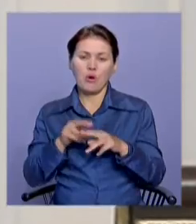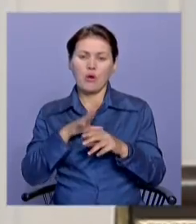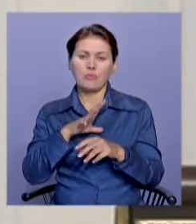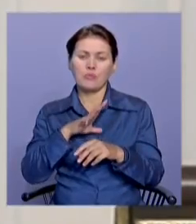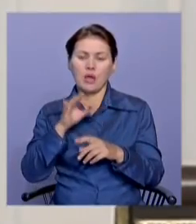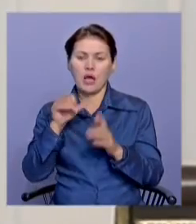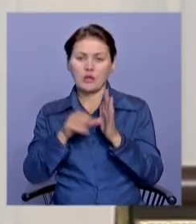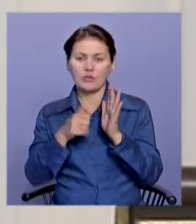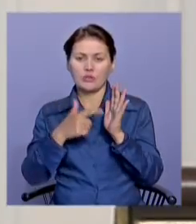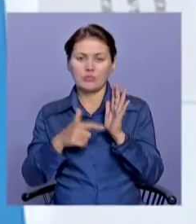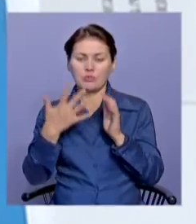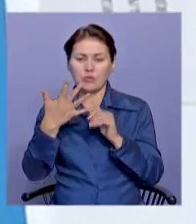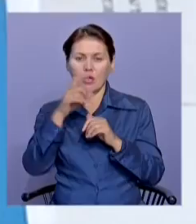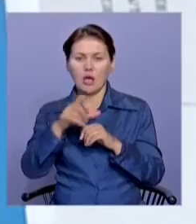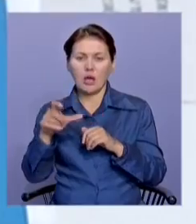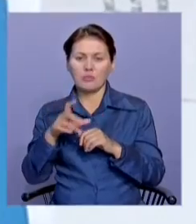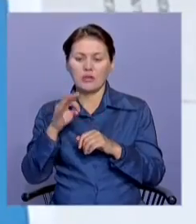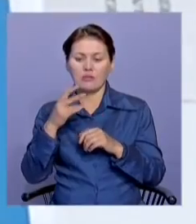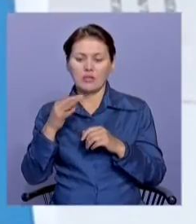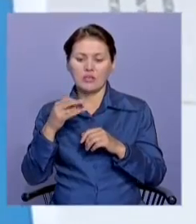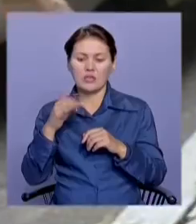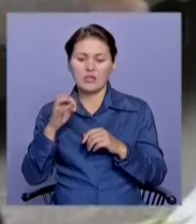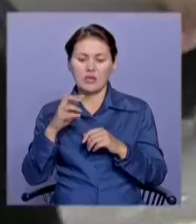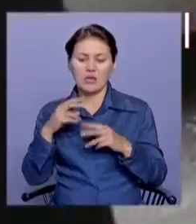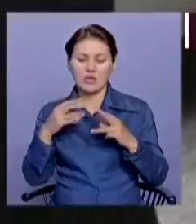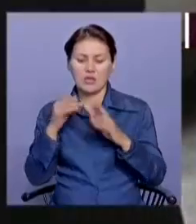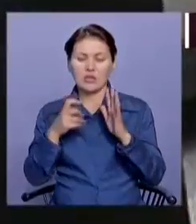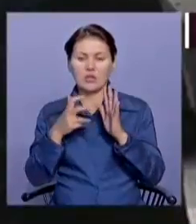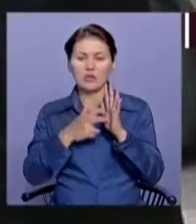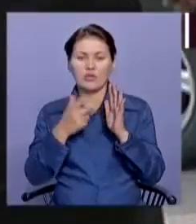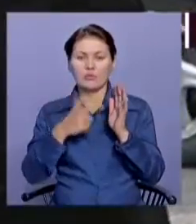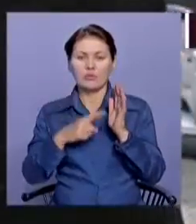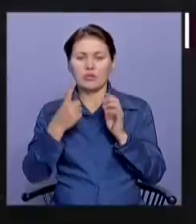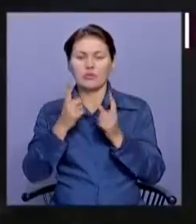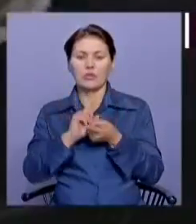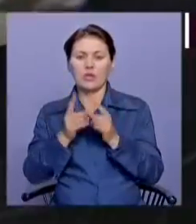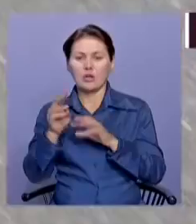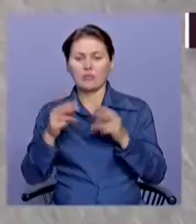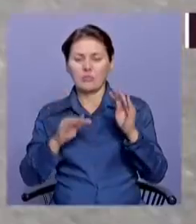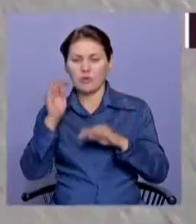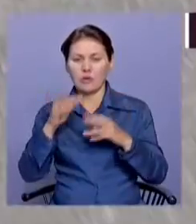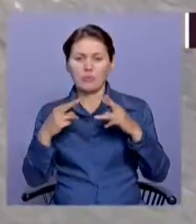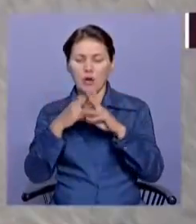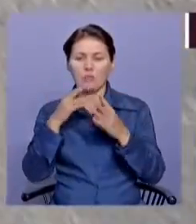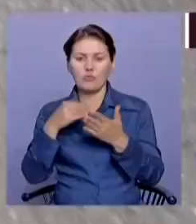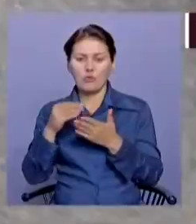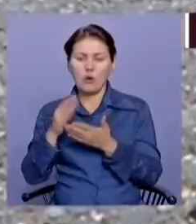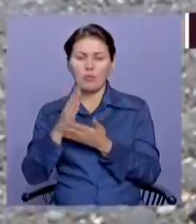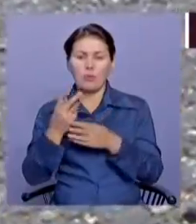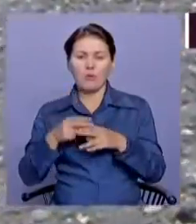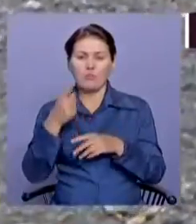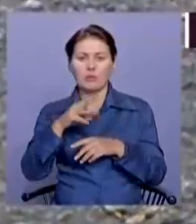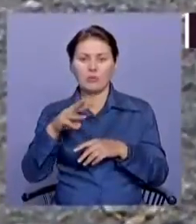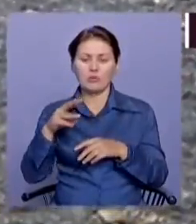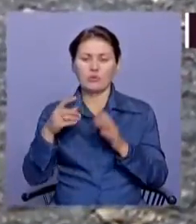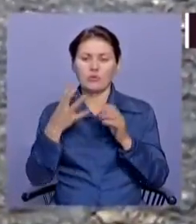мақсатында 675 адамға тифлотехникалық, ал 871 адамға сурдотехникалық жабдықтар сатып алынады. Ал 1 миллион